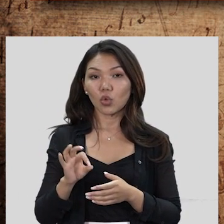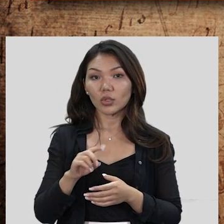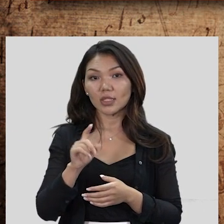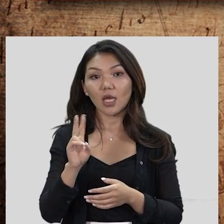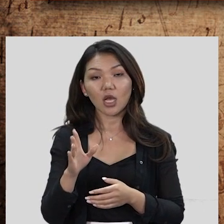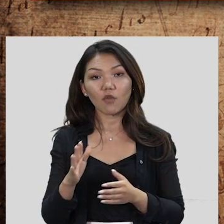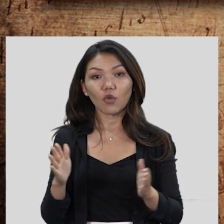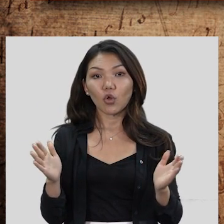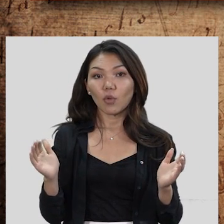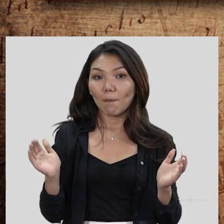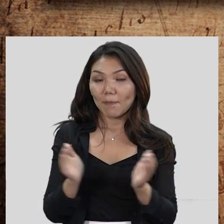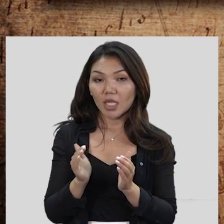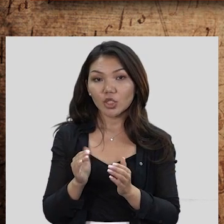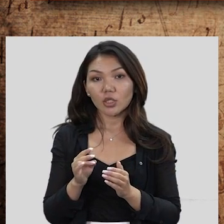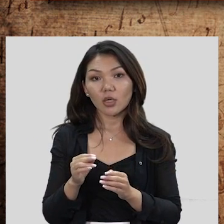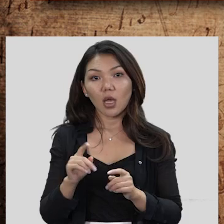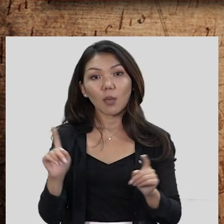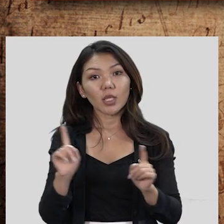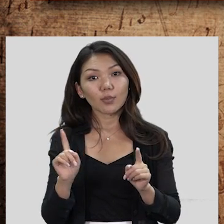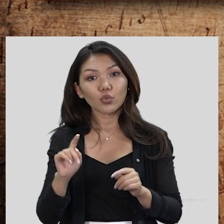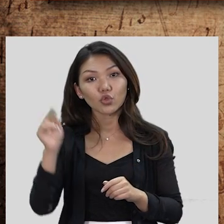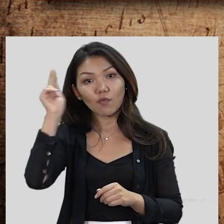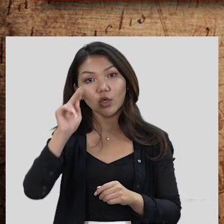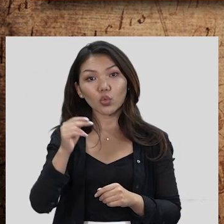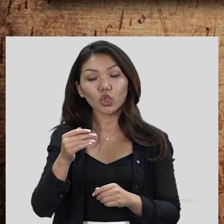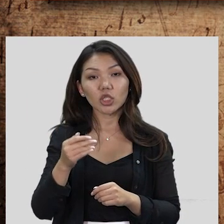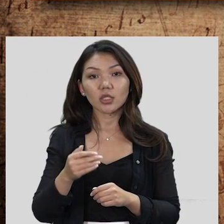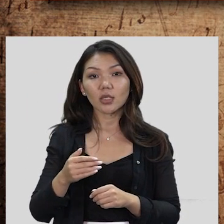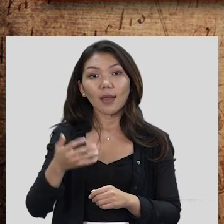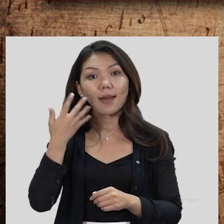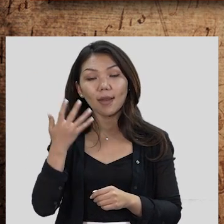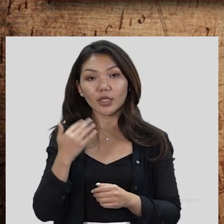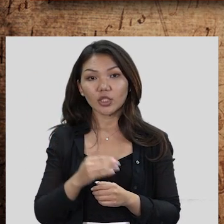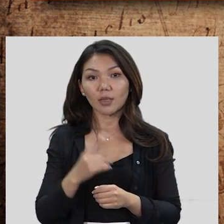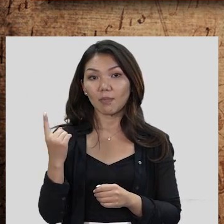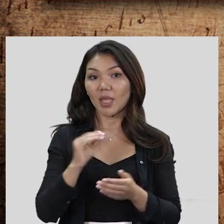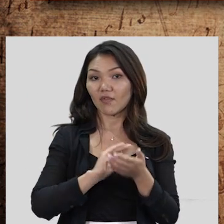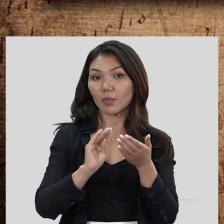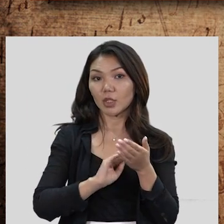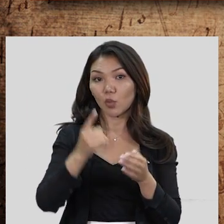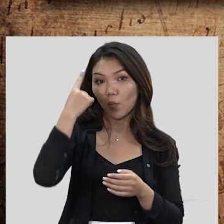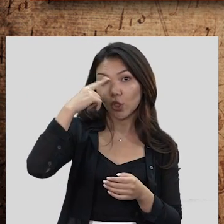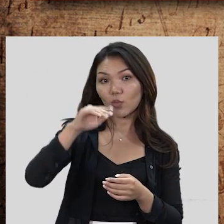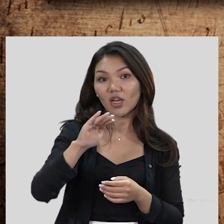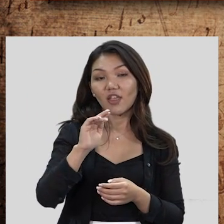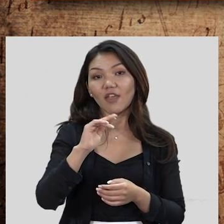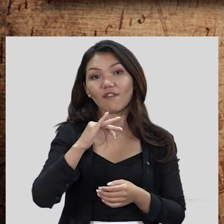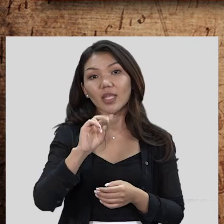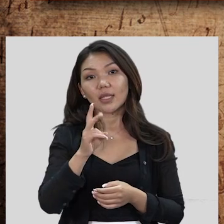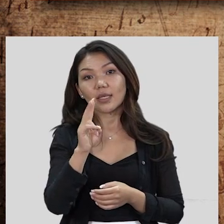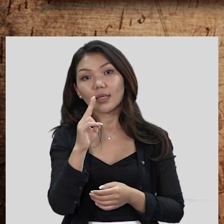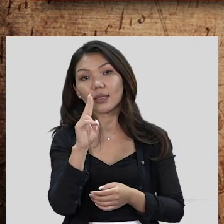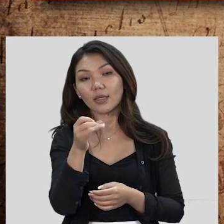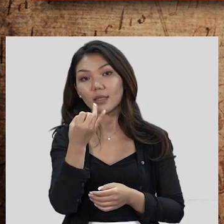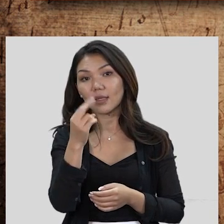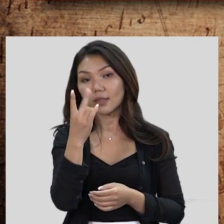выучить и гораздо легче первыми подобное письмо придумали финикийцы они занимались торговлей и им было